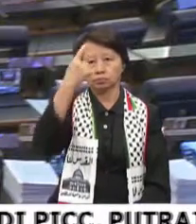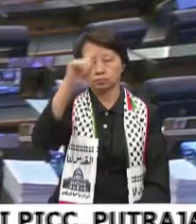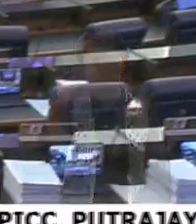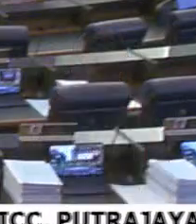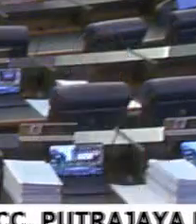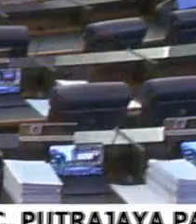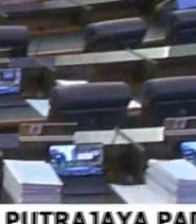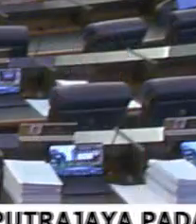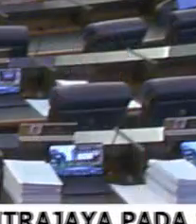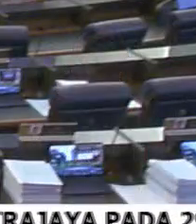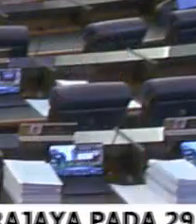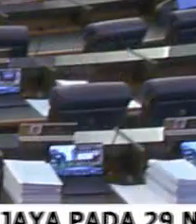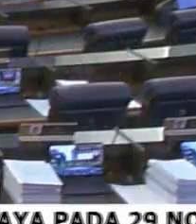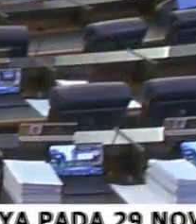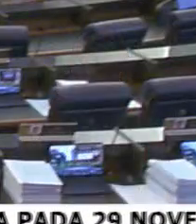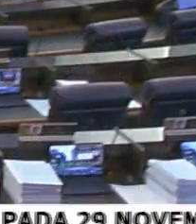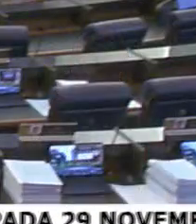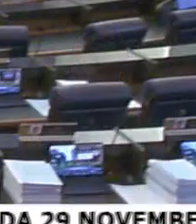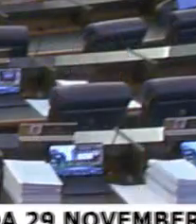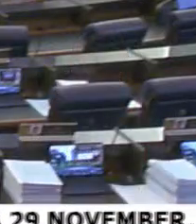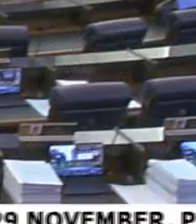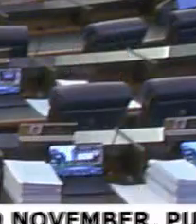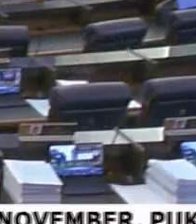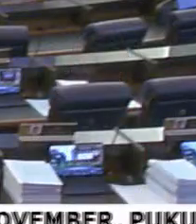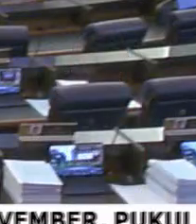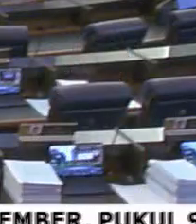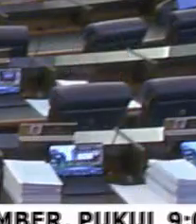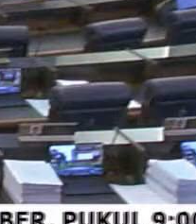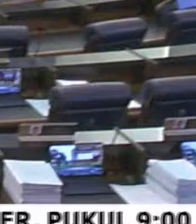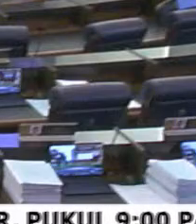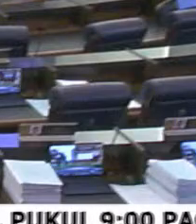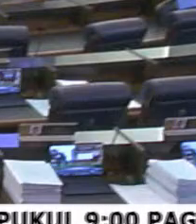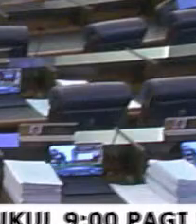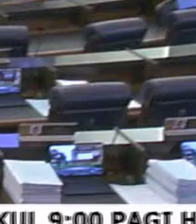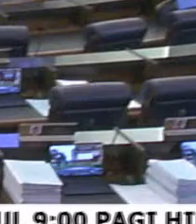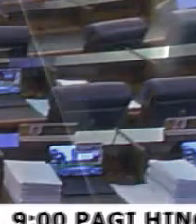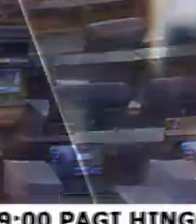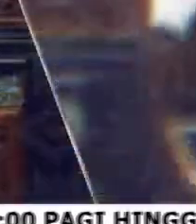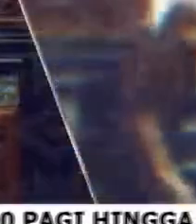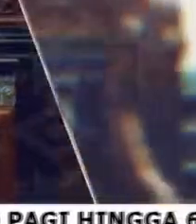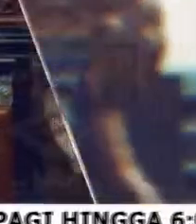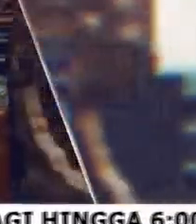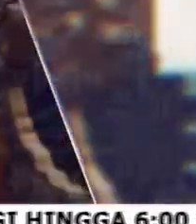jawab lisan baik sebelum